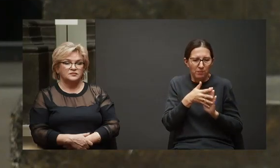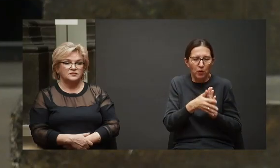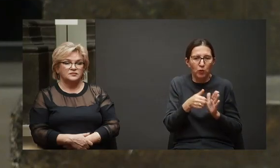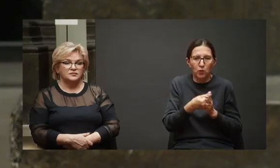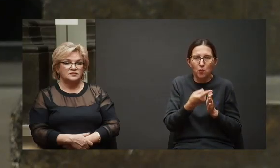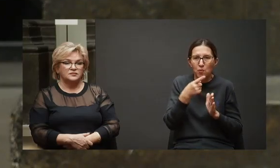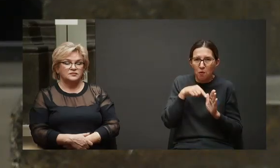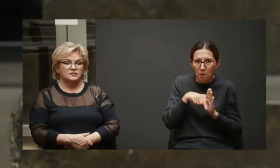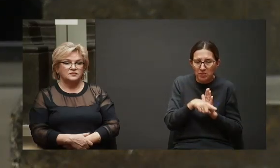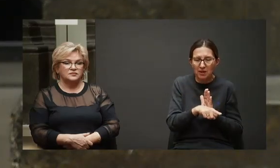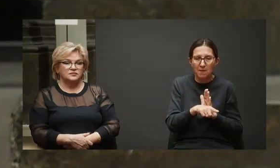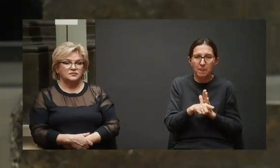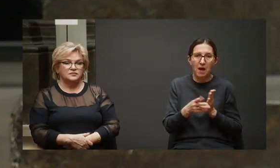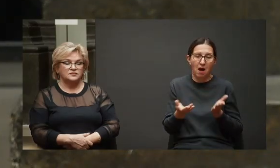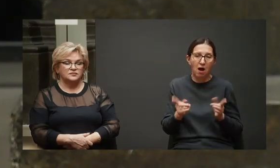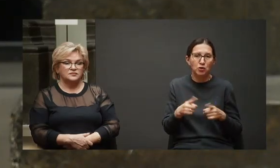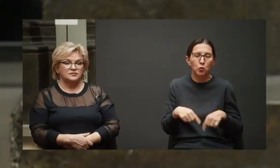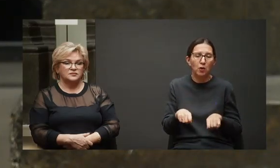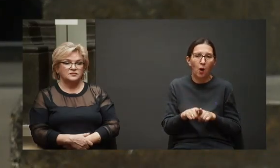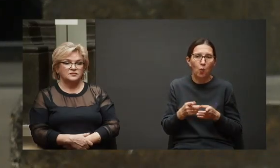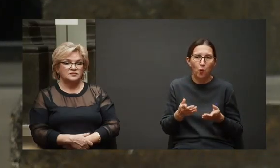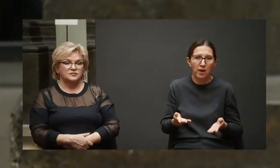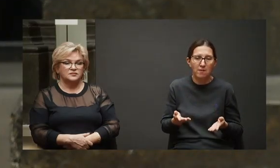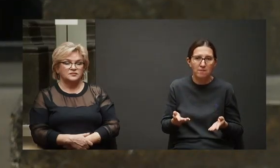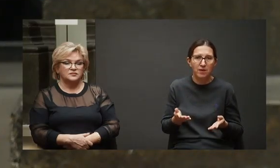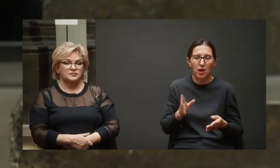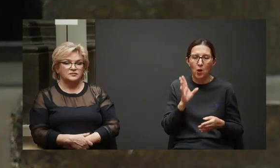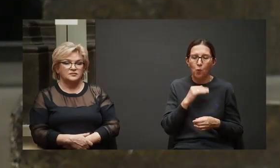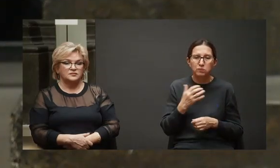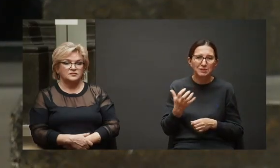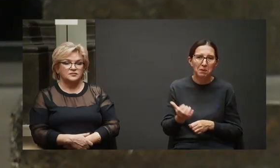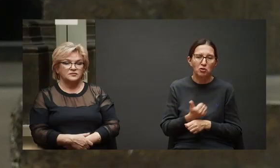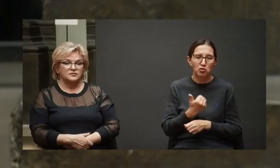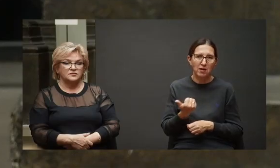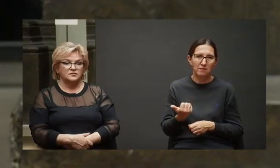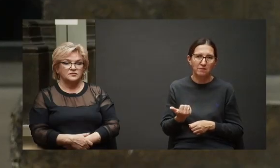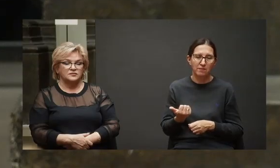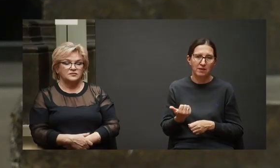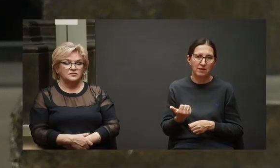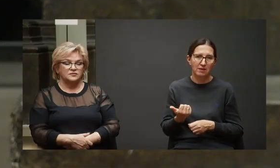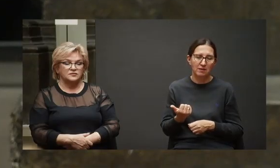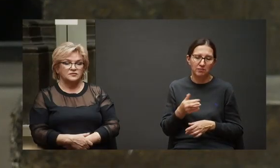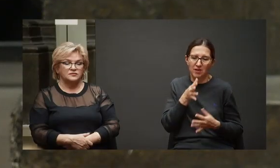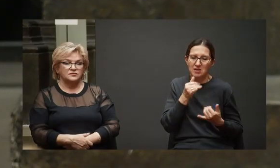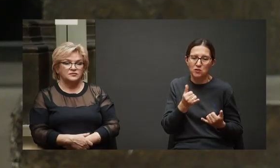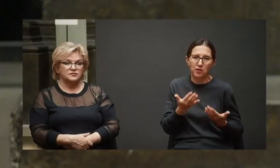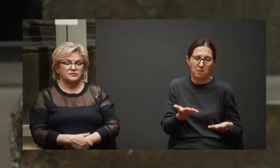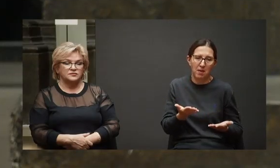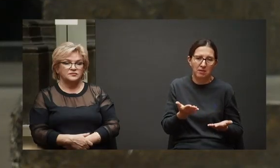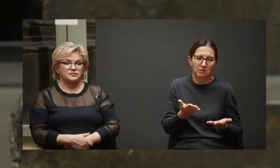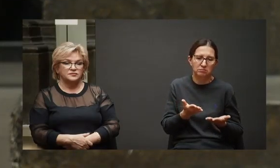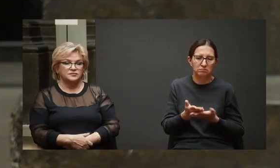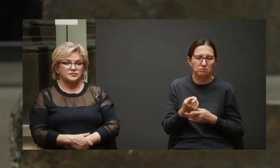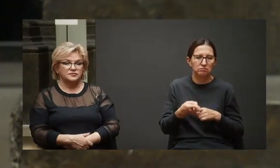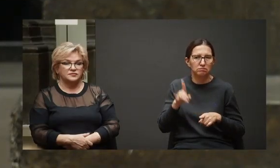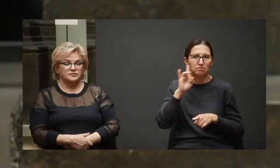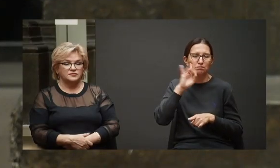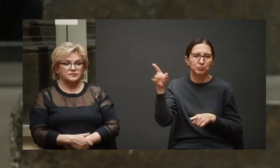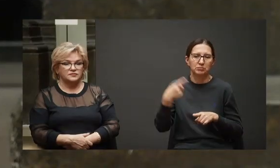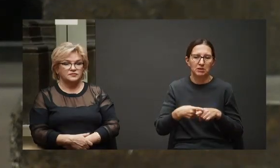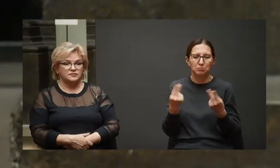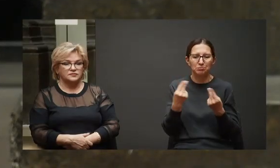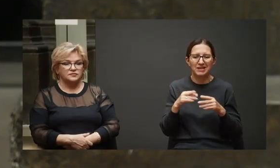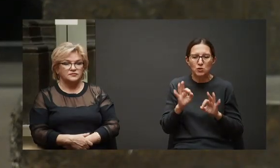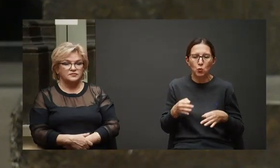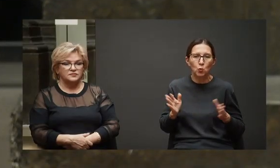И, собственно говоря, что такое успешное, скажем, на современном языке произведения искусства, да, это